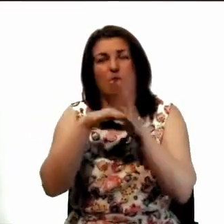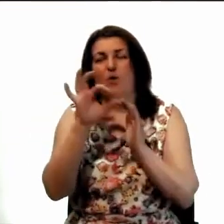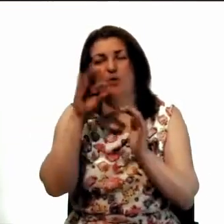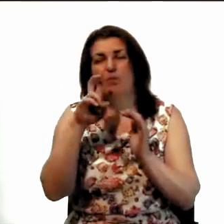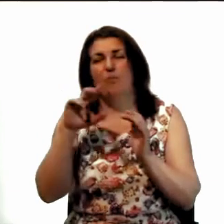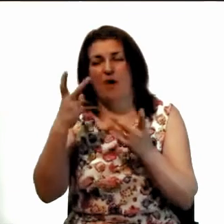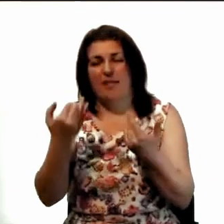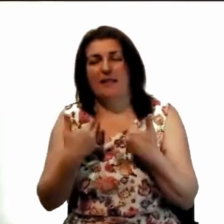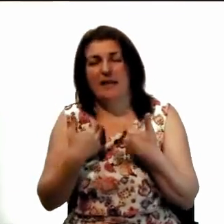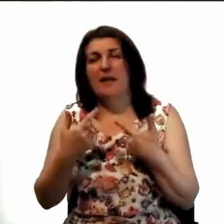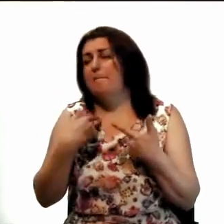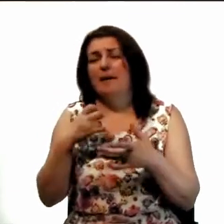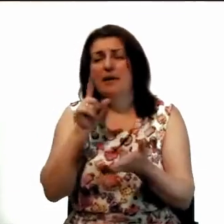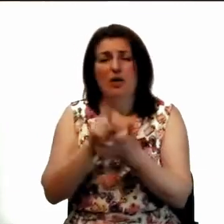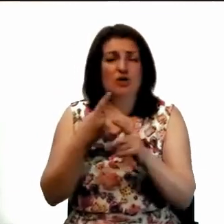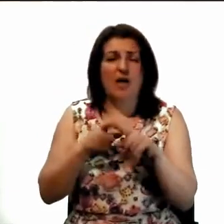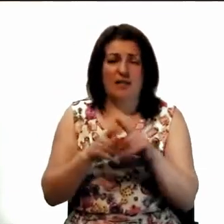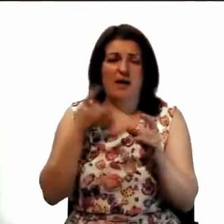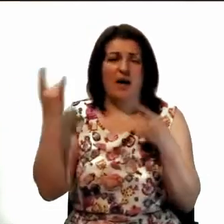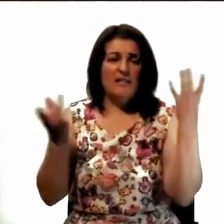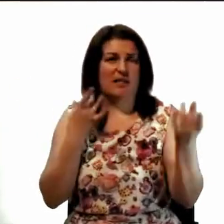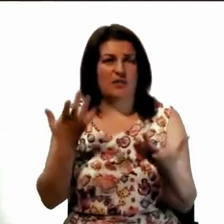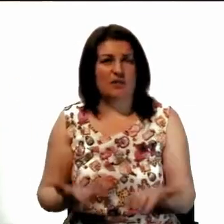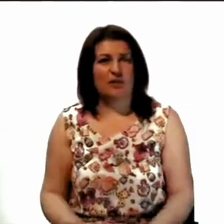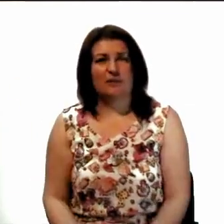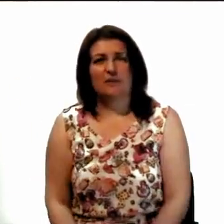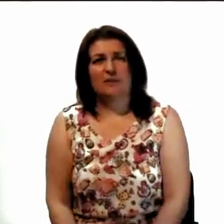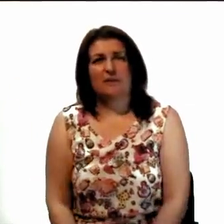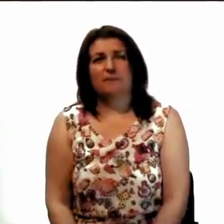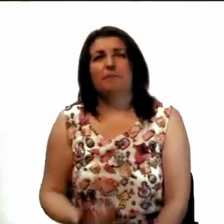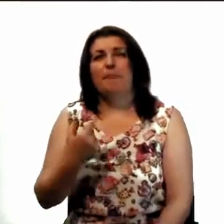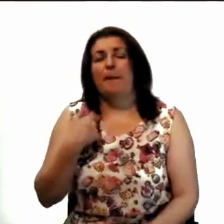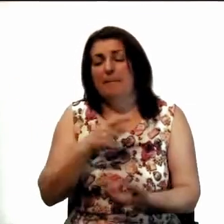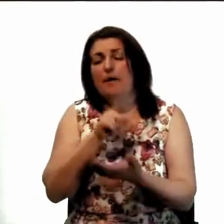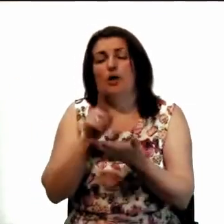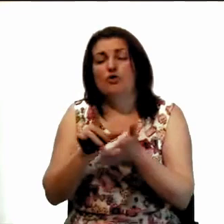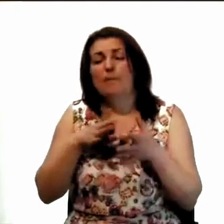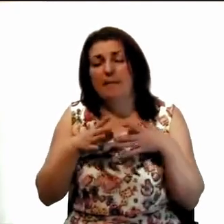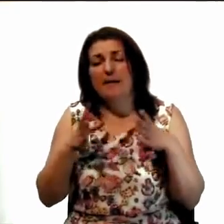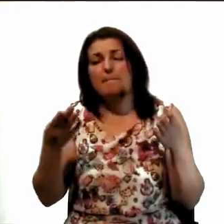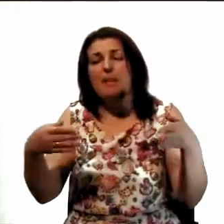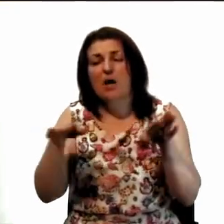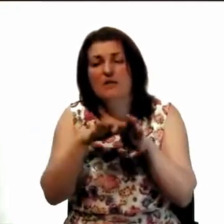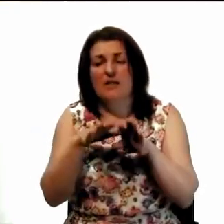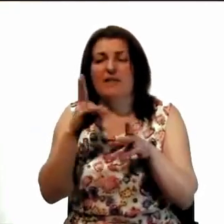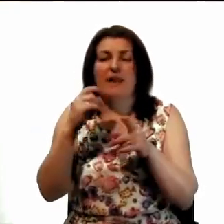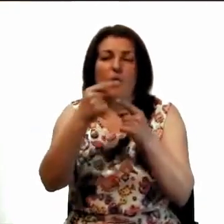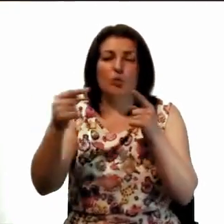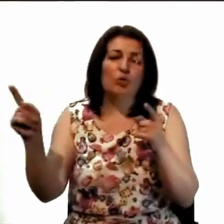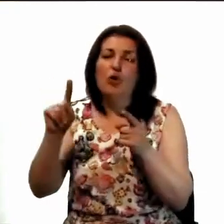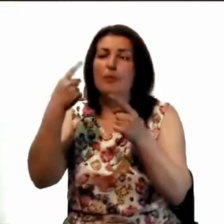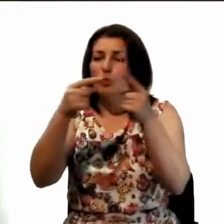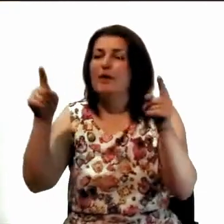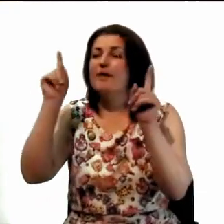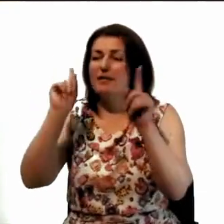нас. Мы не должны это расточать. Мы должны быть благословением для других, чтобы